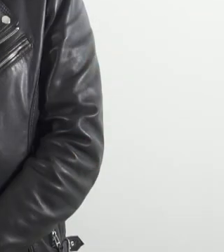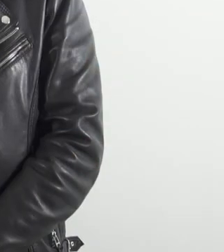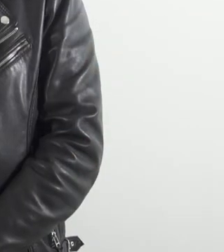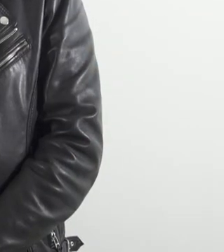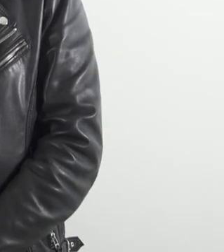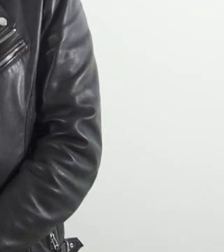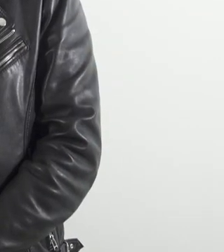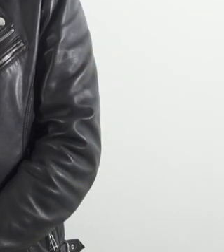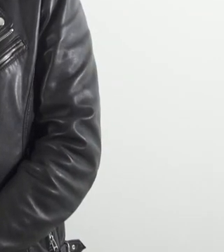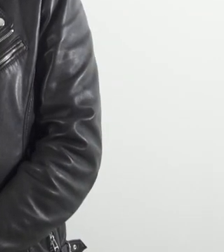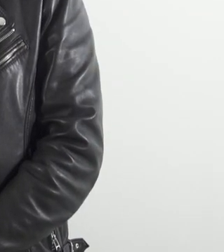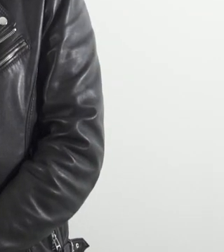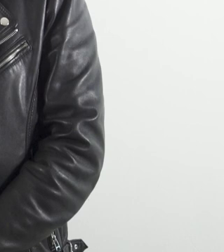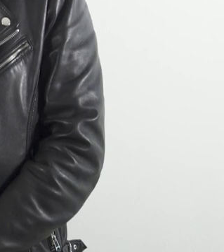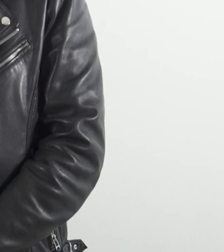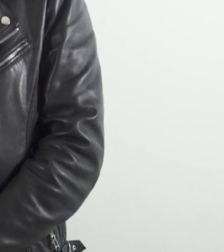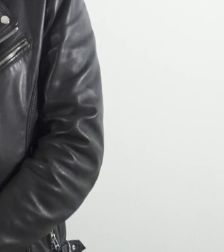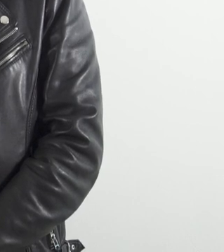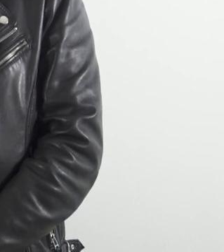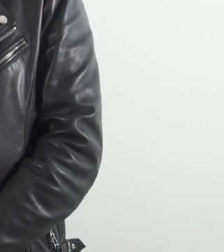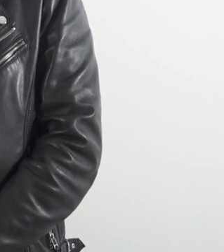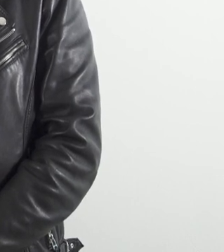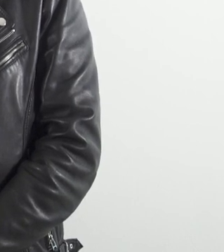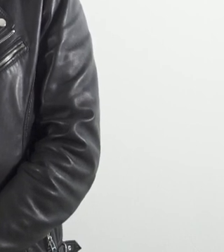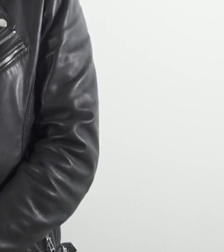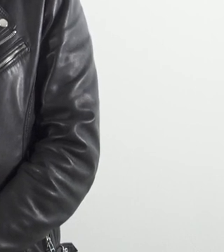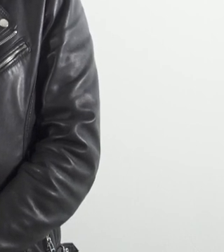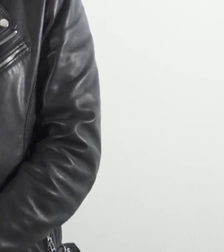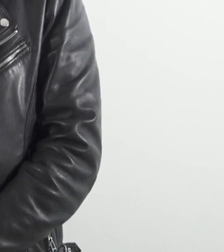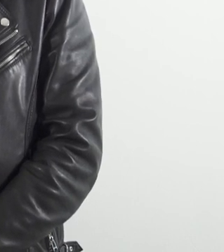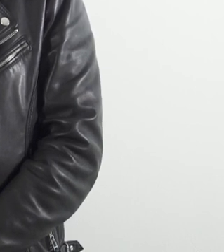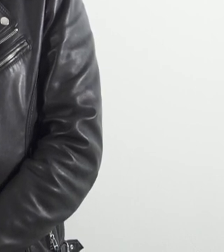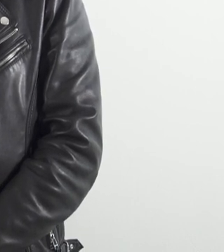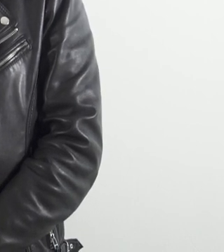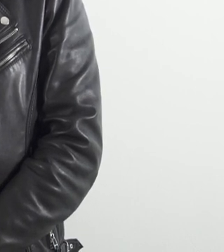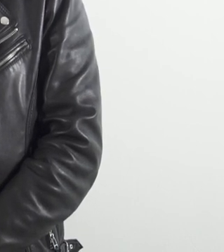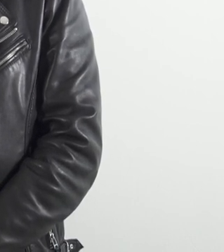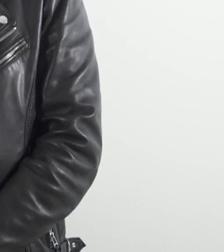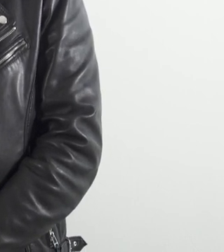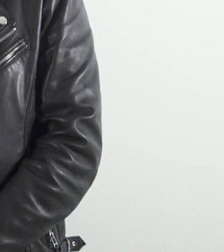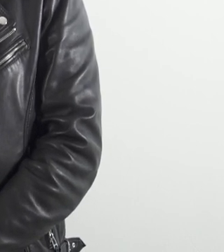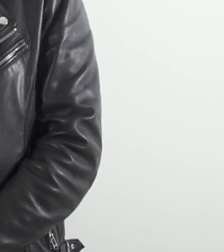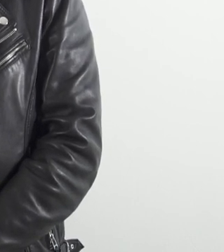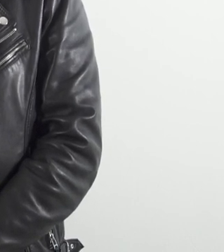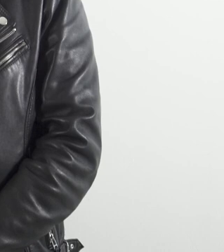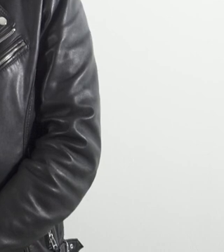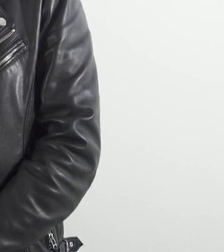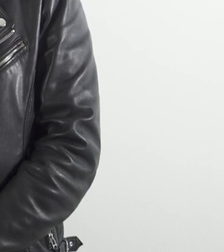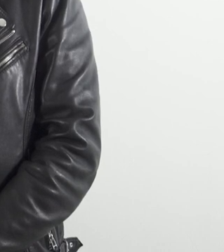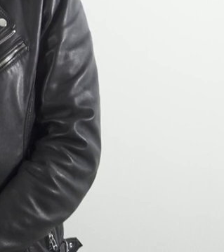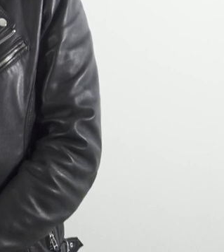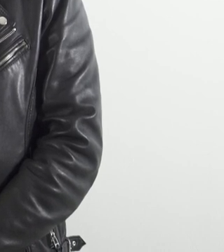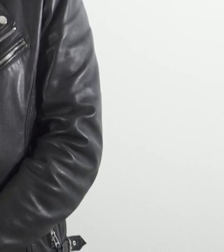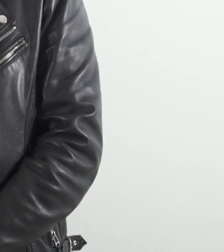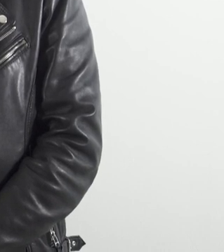wobec innych form sztuki podając jej krytyczną dyskursu wobec na przykład nie tylko pojawiających się nowych